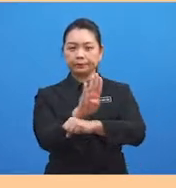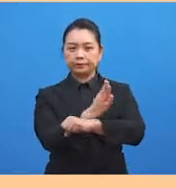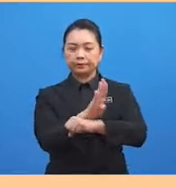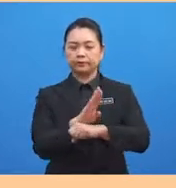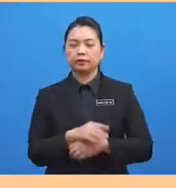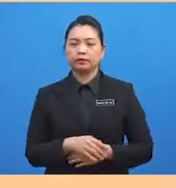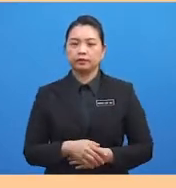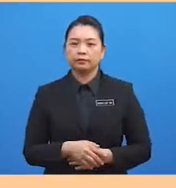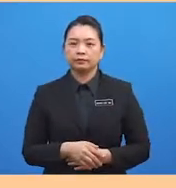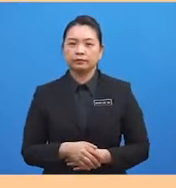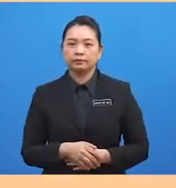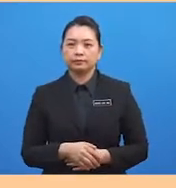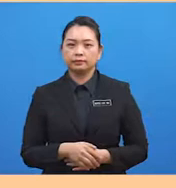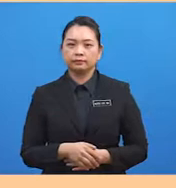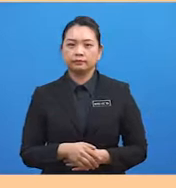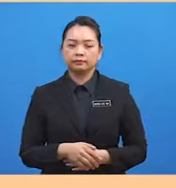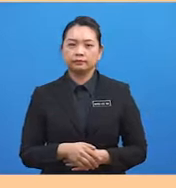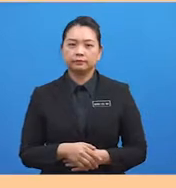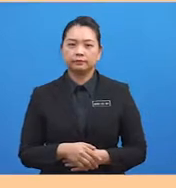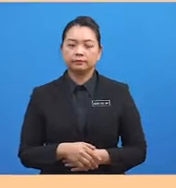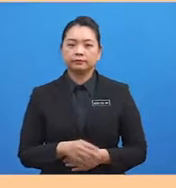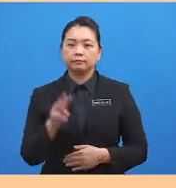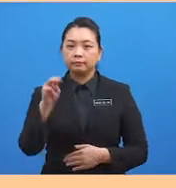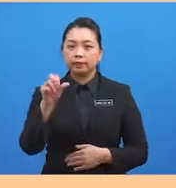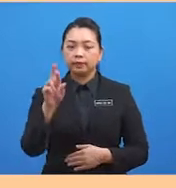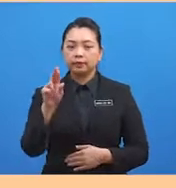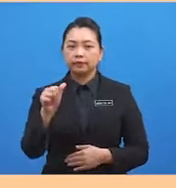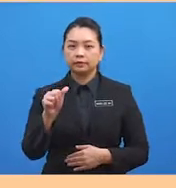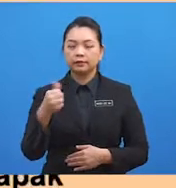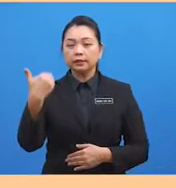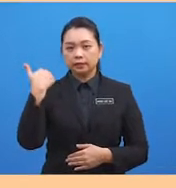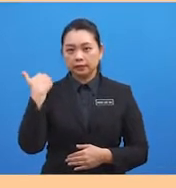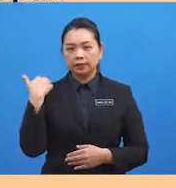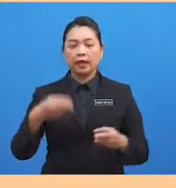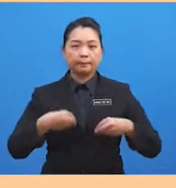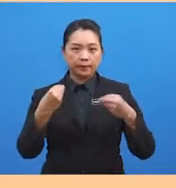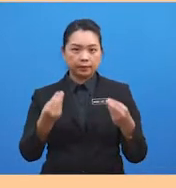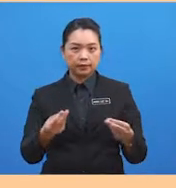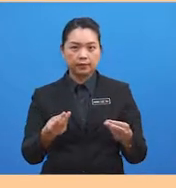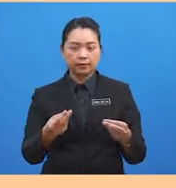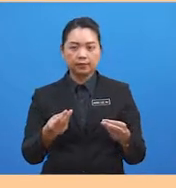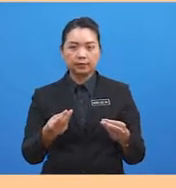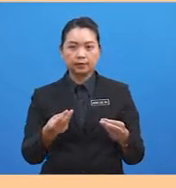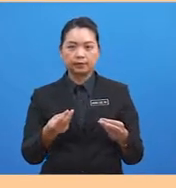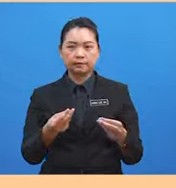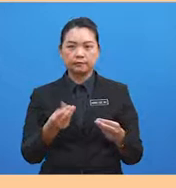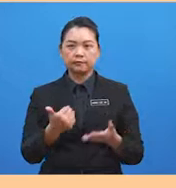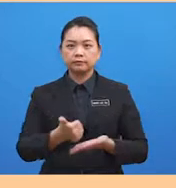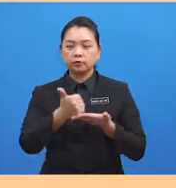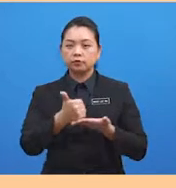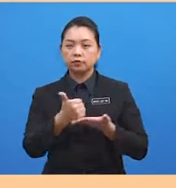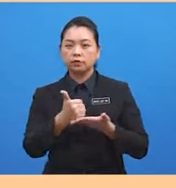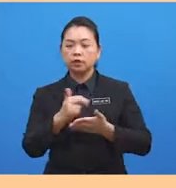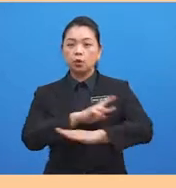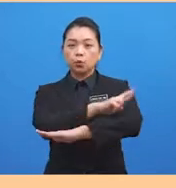Perniagaan (SPIM). MARA juga turut menyediakan kemudahan seperti